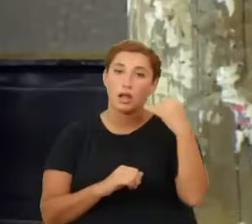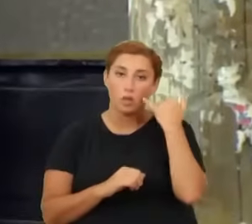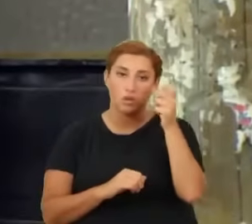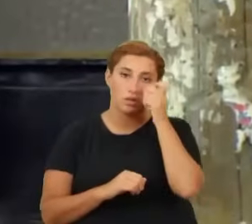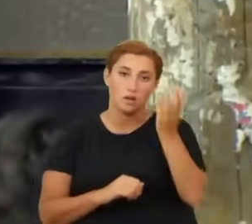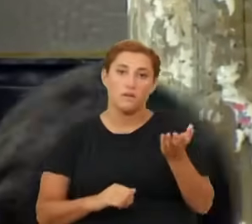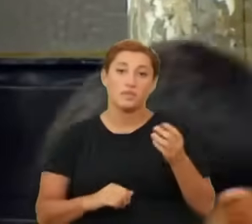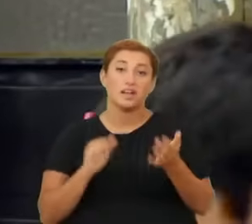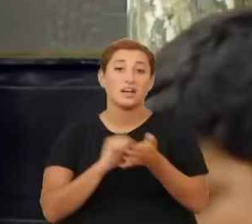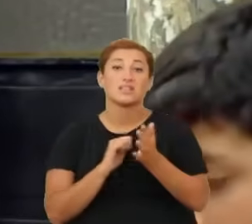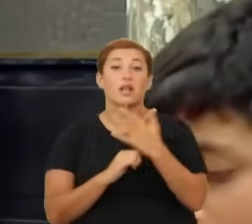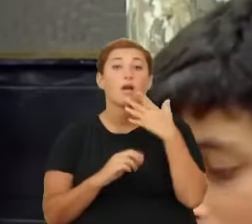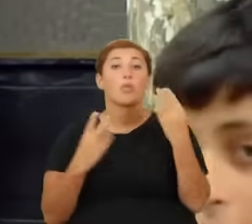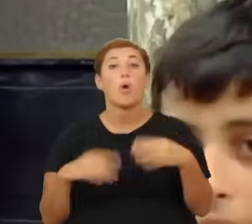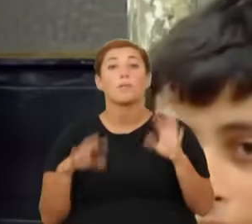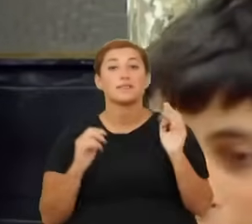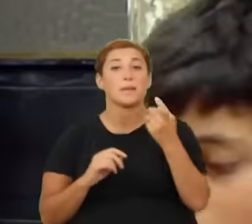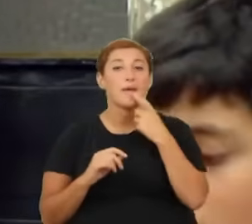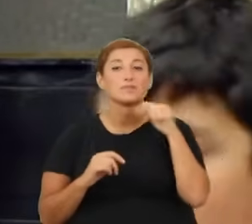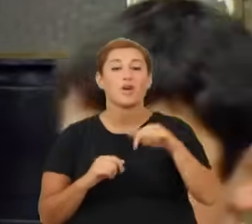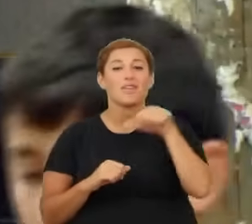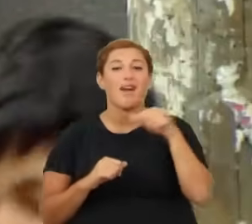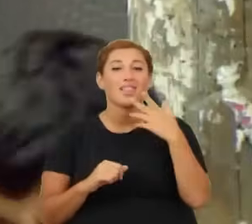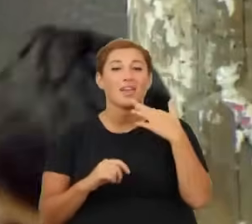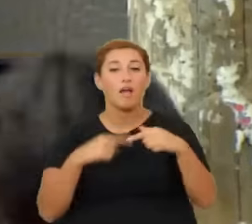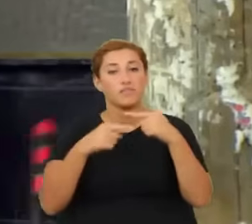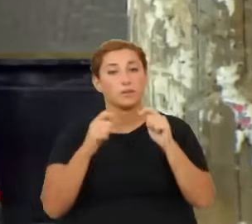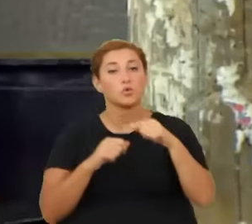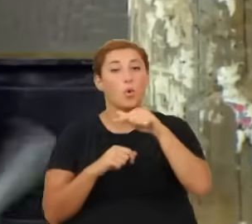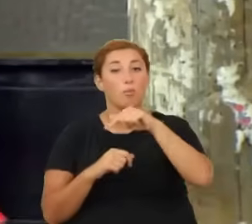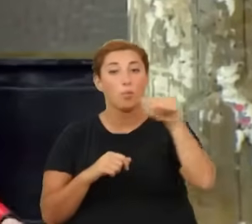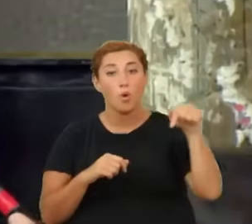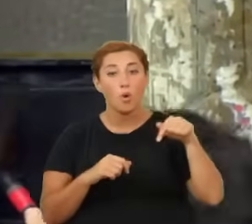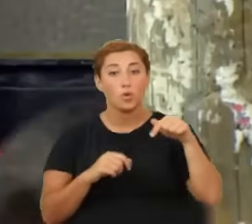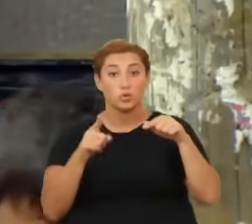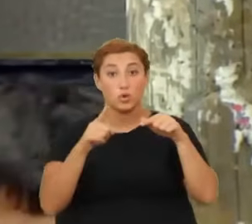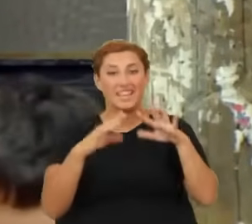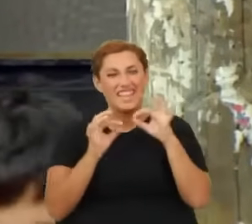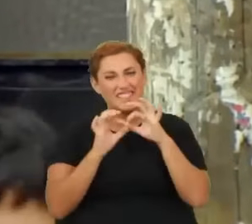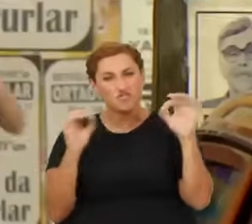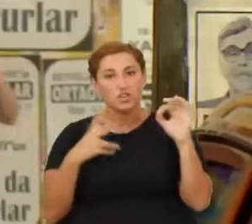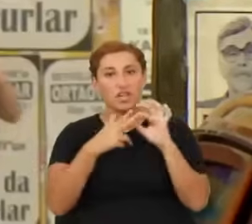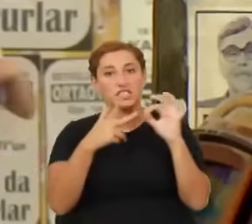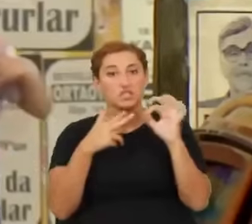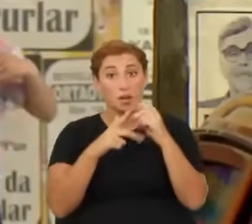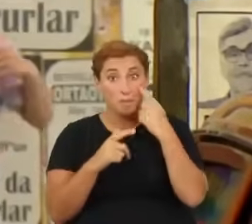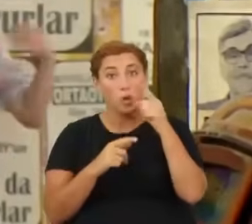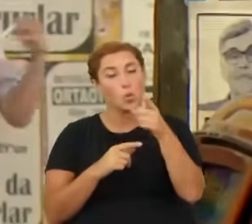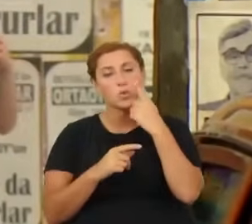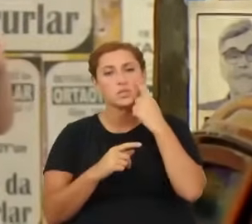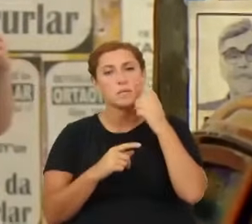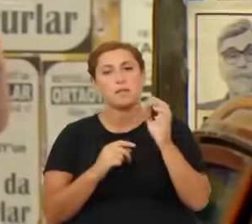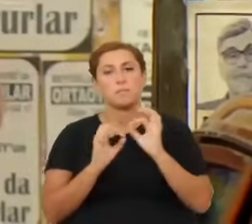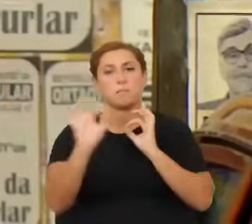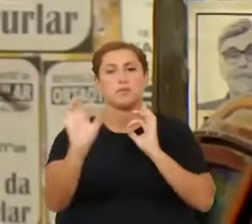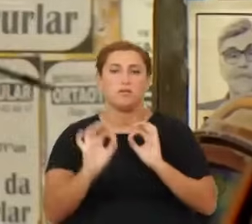dikkat! Gazete kağıdıyla olmaz. Beyaz böyle yağlı kağıttan yapacaksın. Onları şöyle daha ince keseceksin. Bak sen gör o zaman